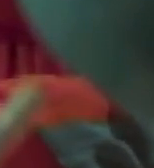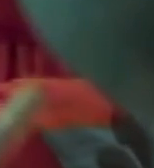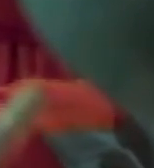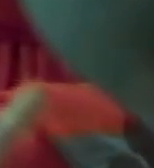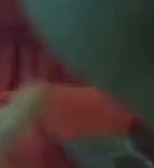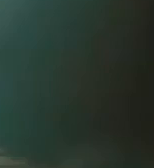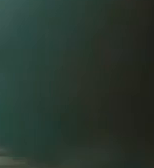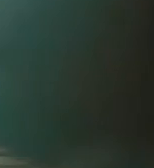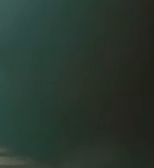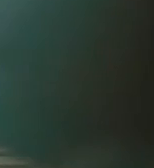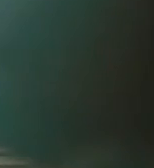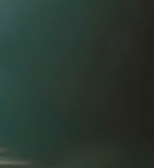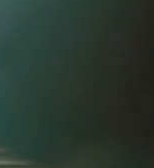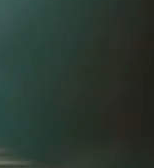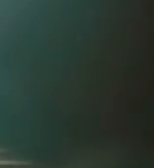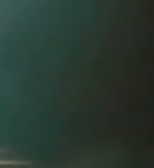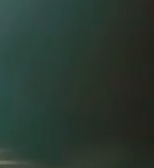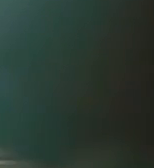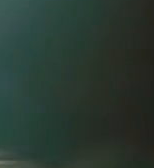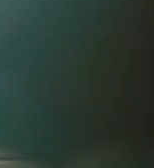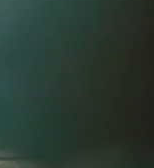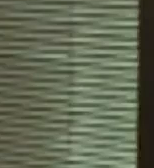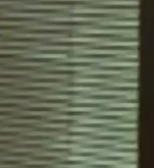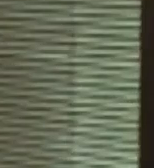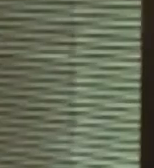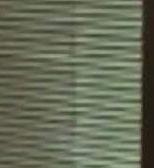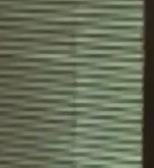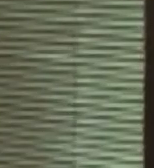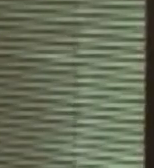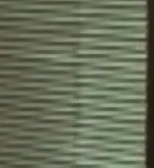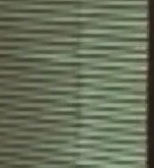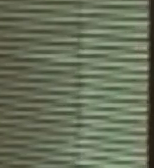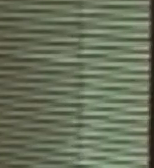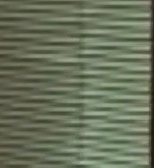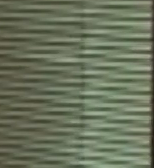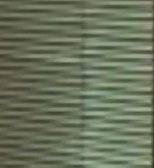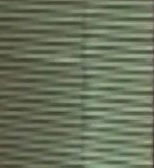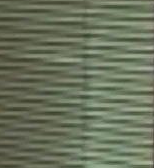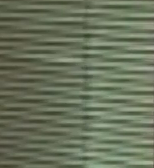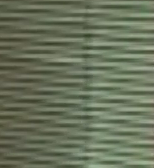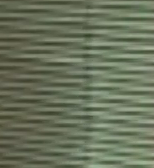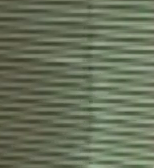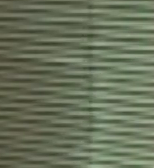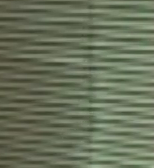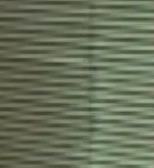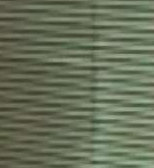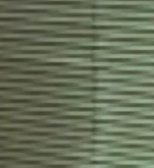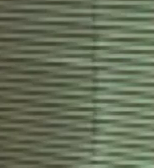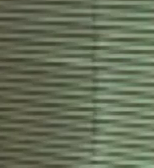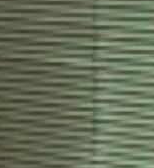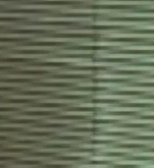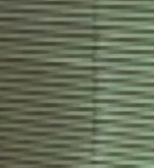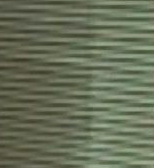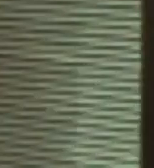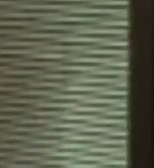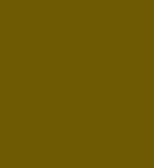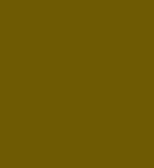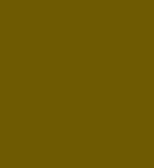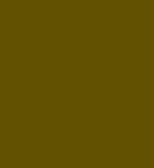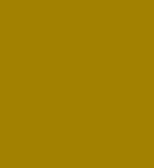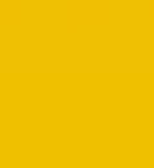me from anywhere in the world. Imagine that. Live on the edge of tomorrow with MTN